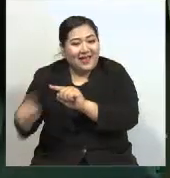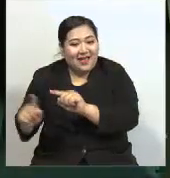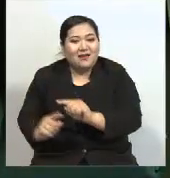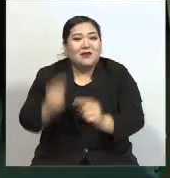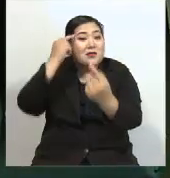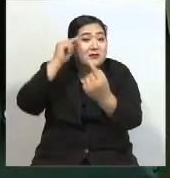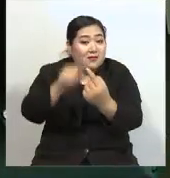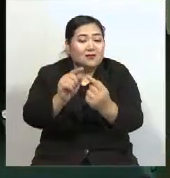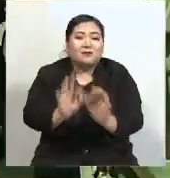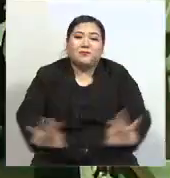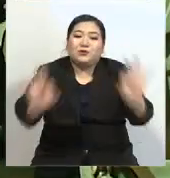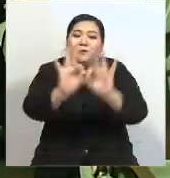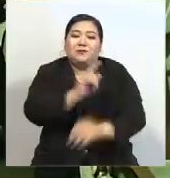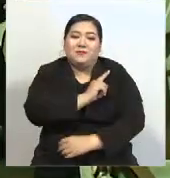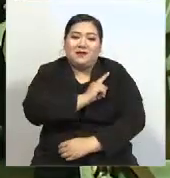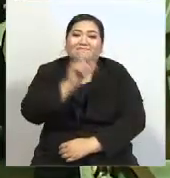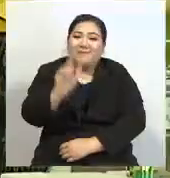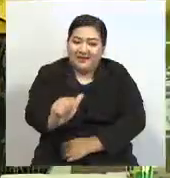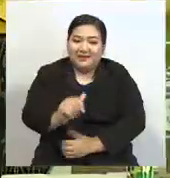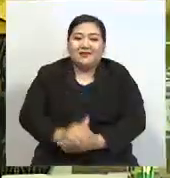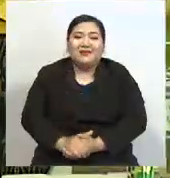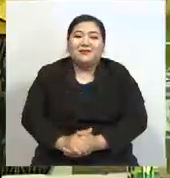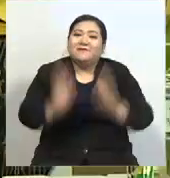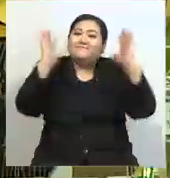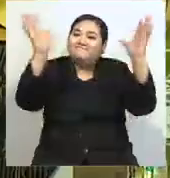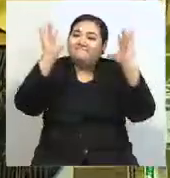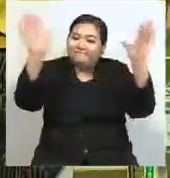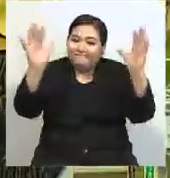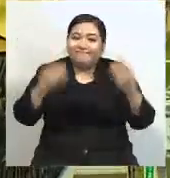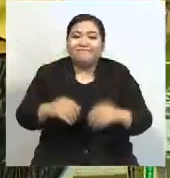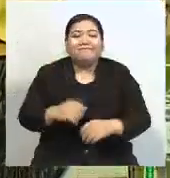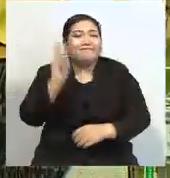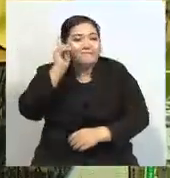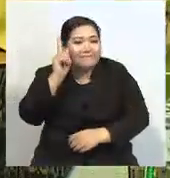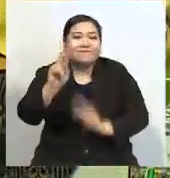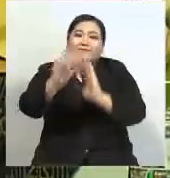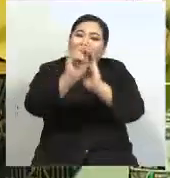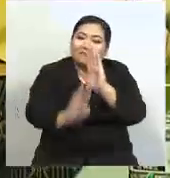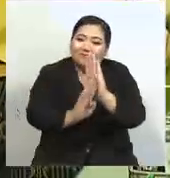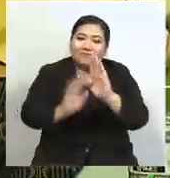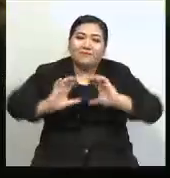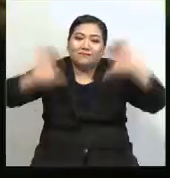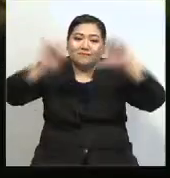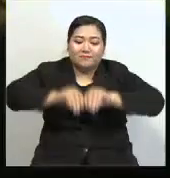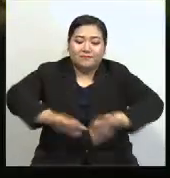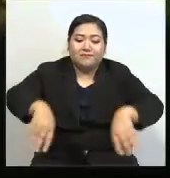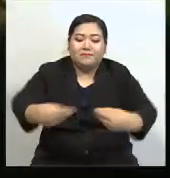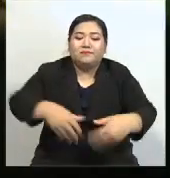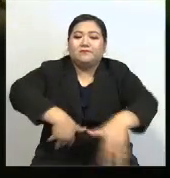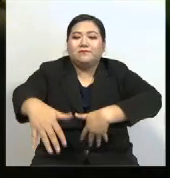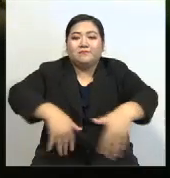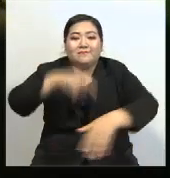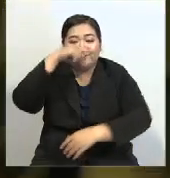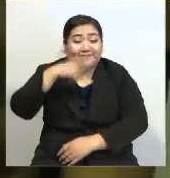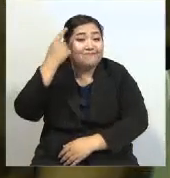ารกิจหลักของกรมนะคะนอกจากเรื่องของการประชาสัมพันธ์การนำเสนอนโยบายภาครัฐสู่ภาคประชาชนแล้ว